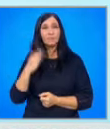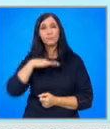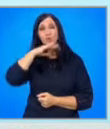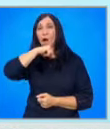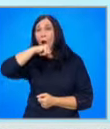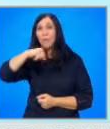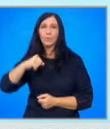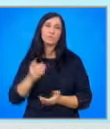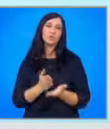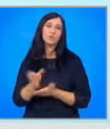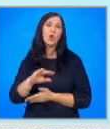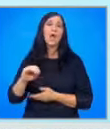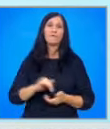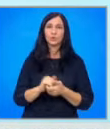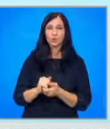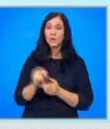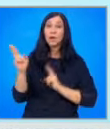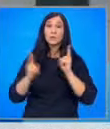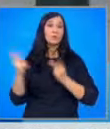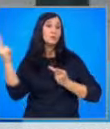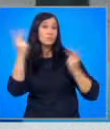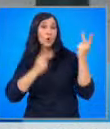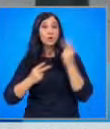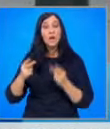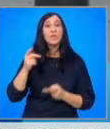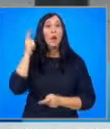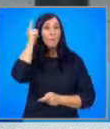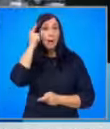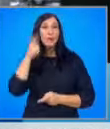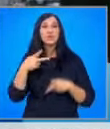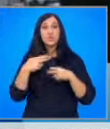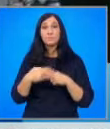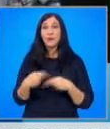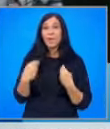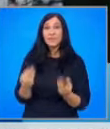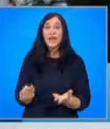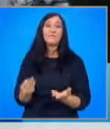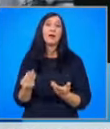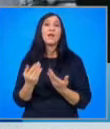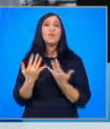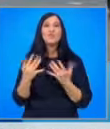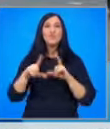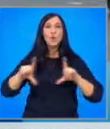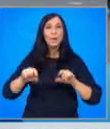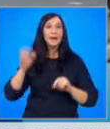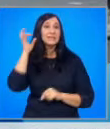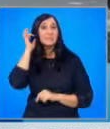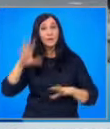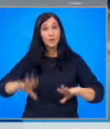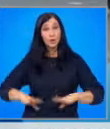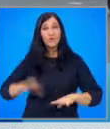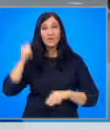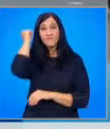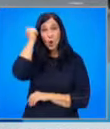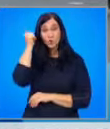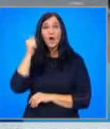с посредничеството на Евросъюза. Съгласно споразумението, Белград ще спре да издава регистрационни табели с наименуванията на градовете в